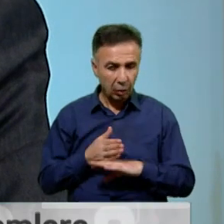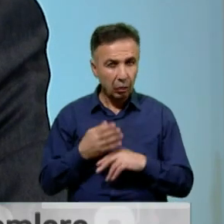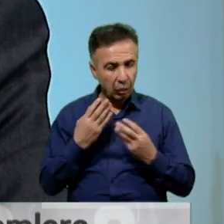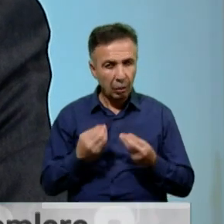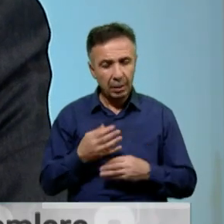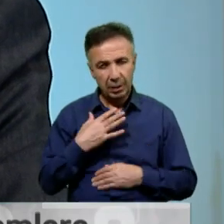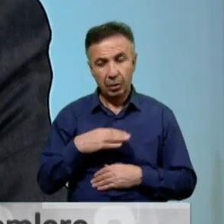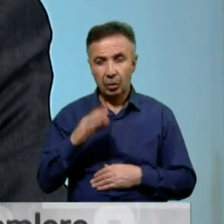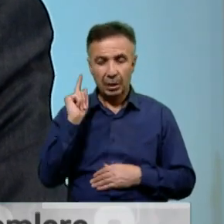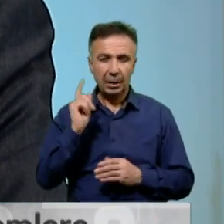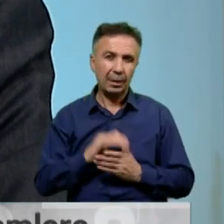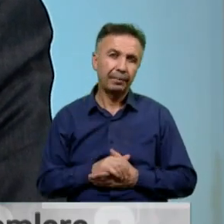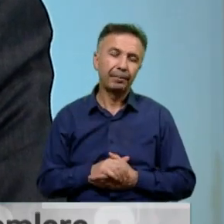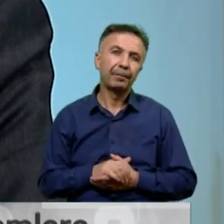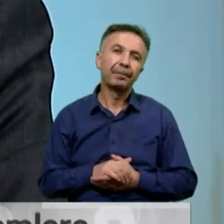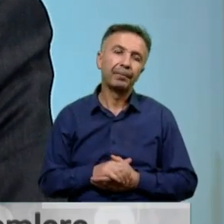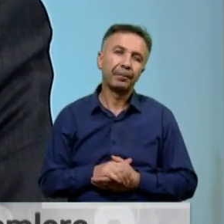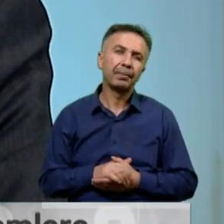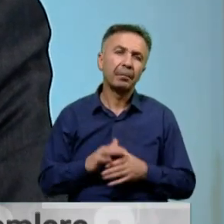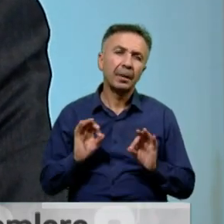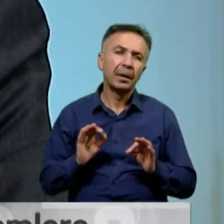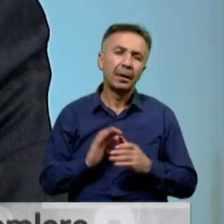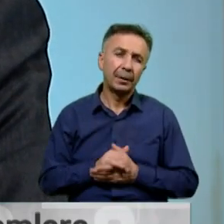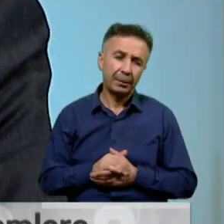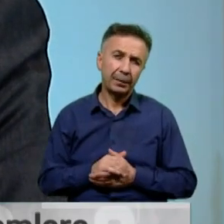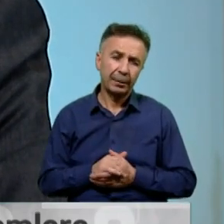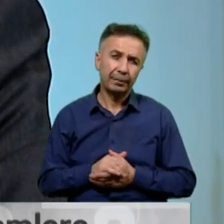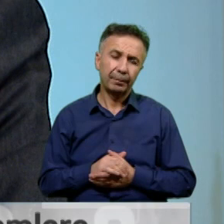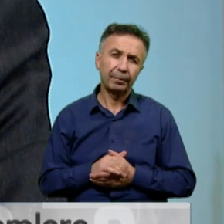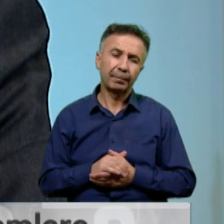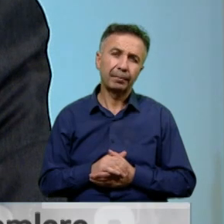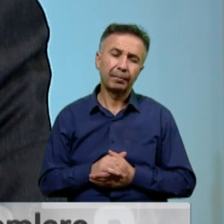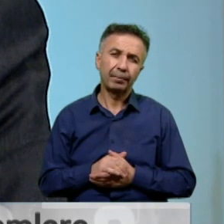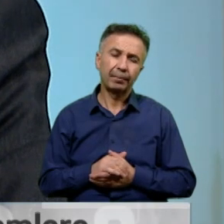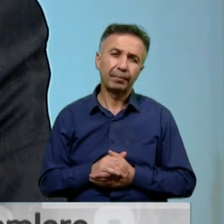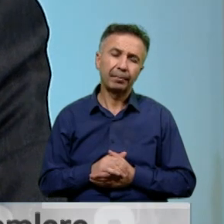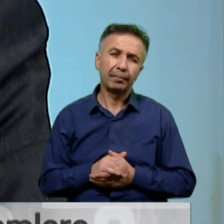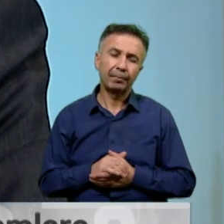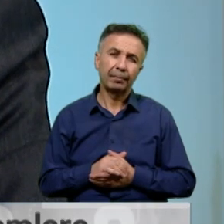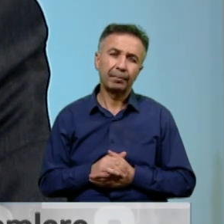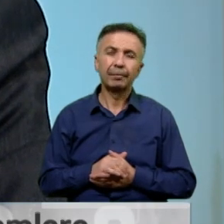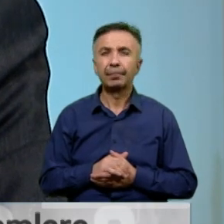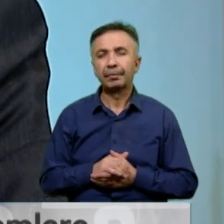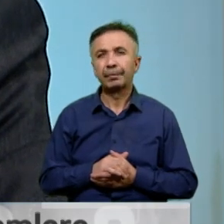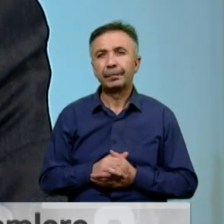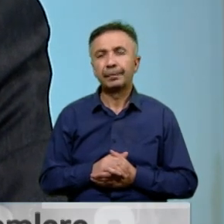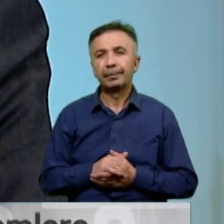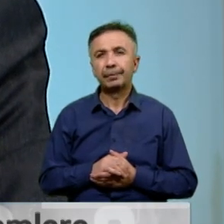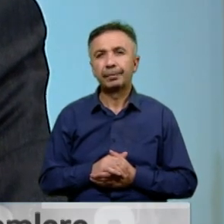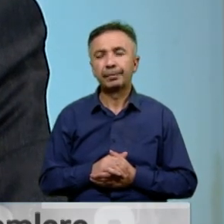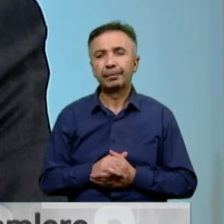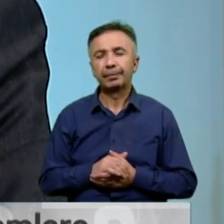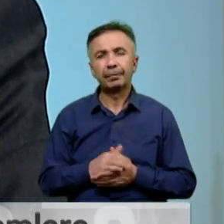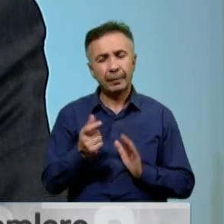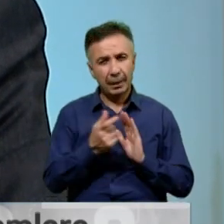mu? Yani şimdi وَلِلَّهِ عَلَى النَّاسِ حِجُّ الْبَيْتِ مَنْ اِسْتَطَاعَ اِلَيْهِ سَب۪يلًا